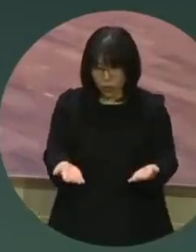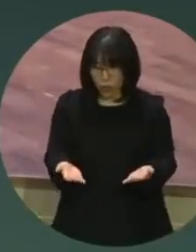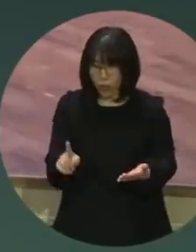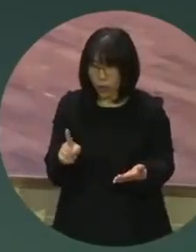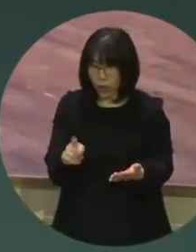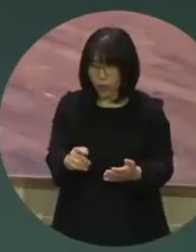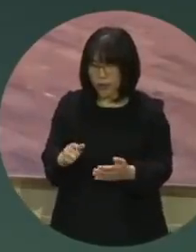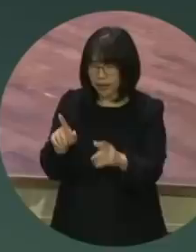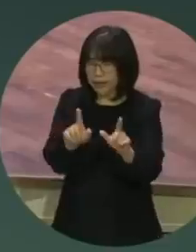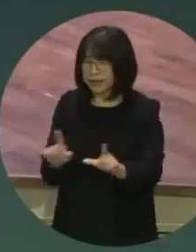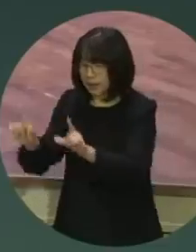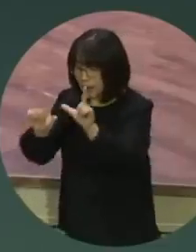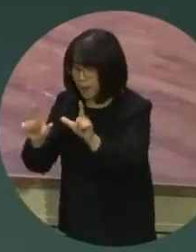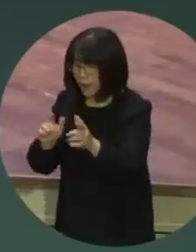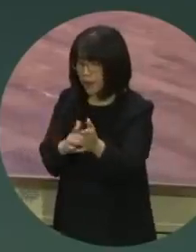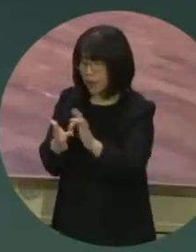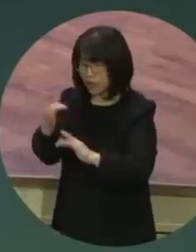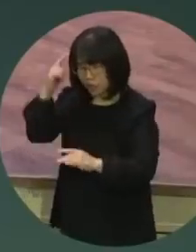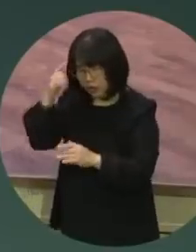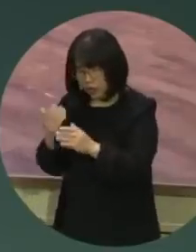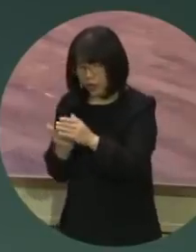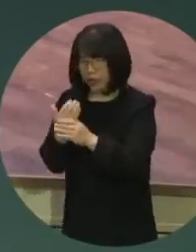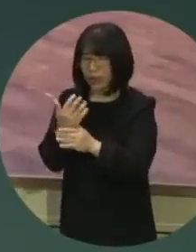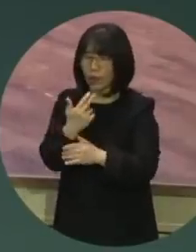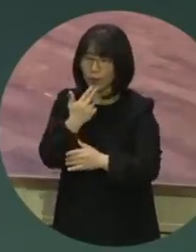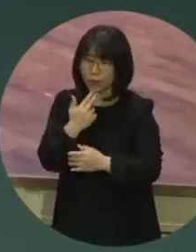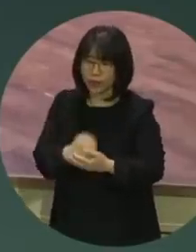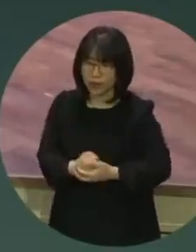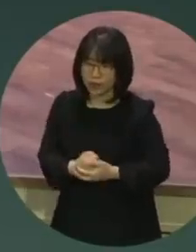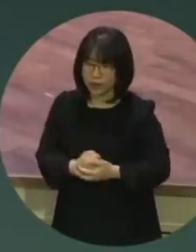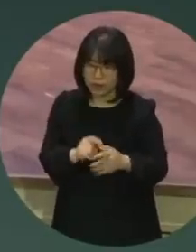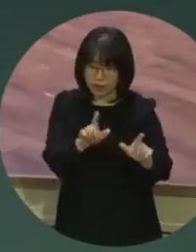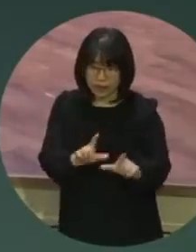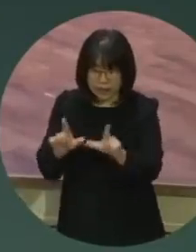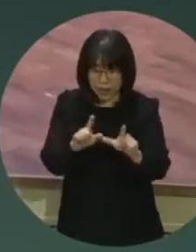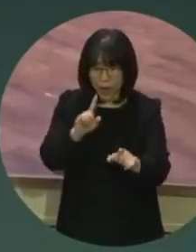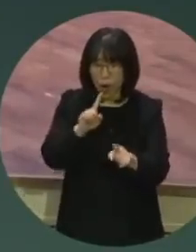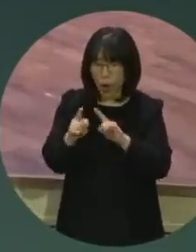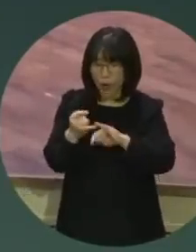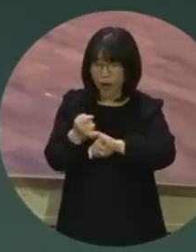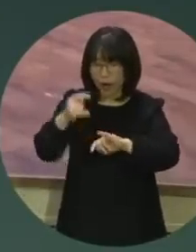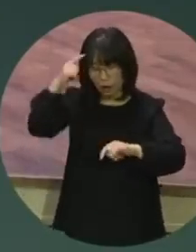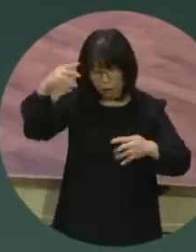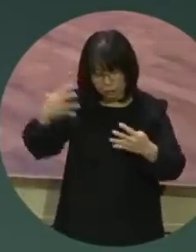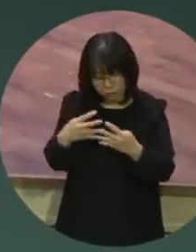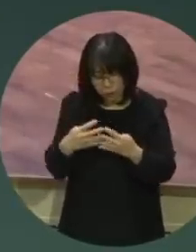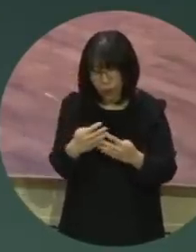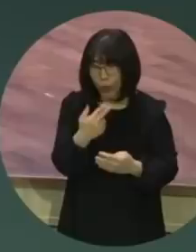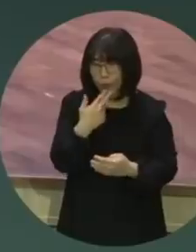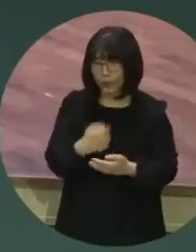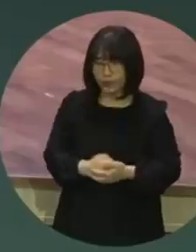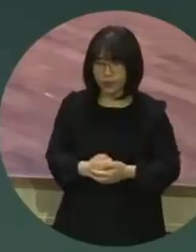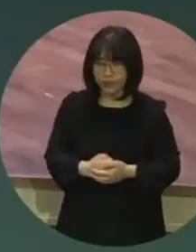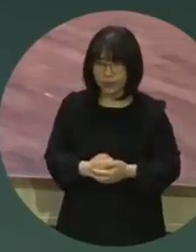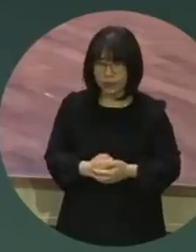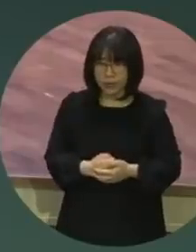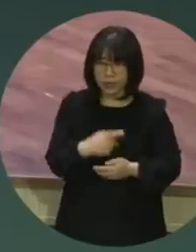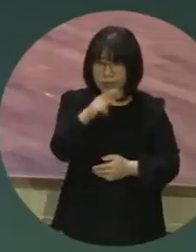그리스도 없어요. 삶 속에 보면은 언약이 없어요. 삶 속에 예수 그리스도의